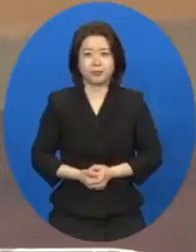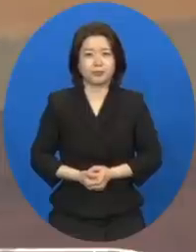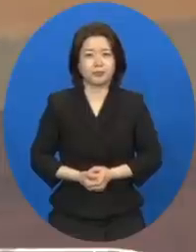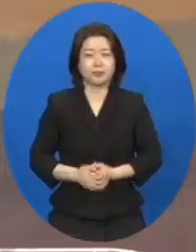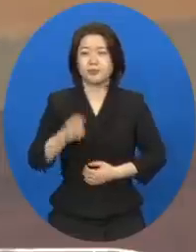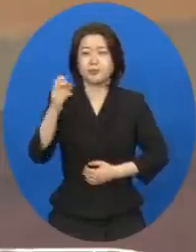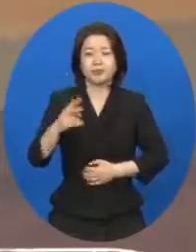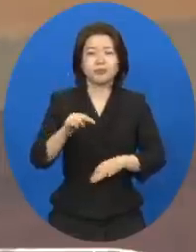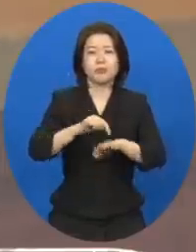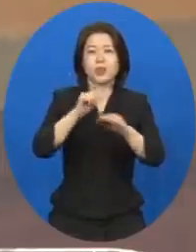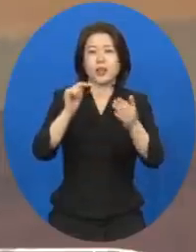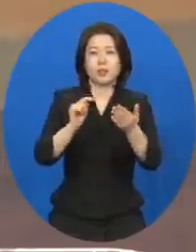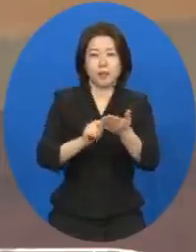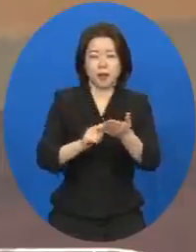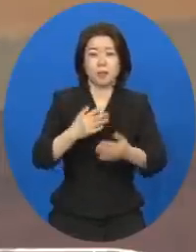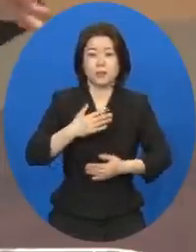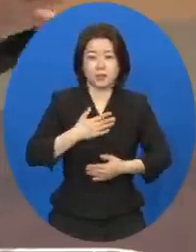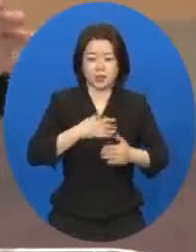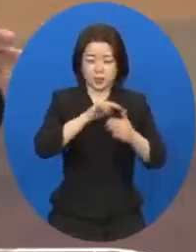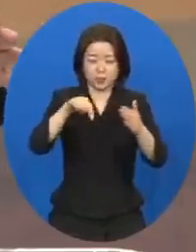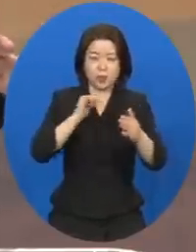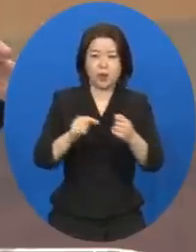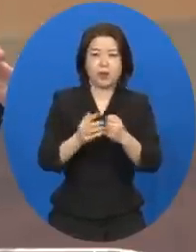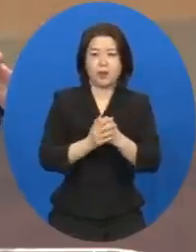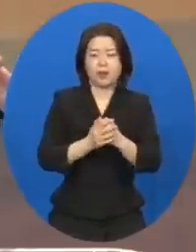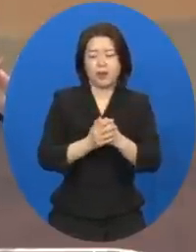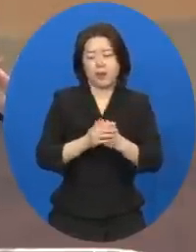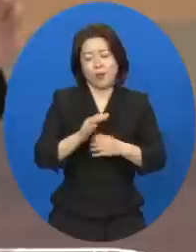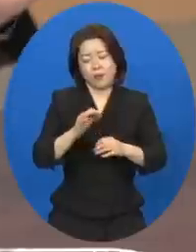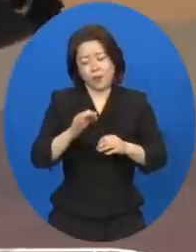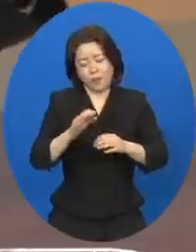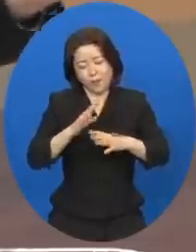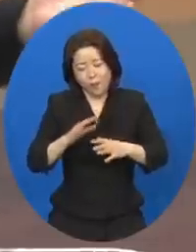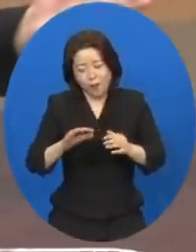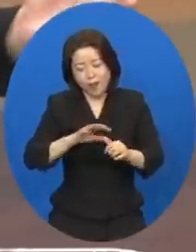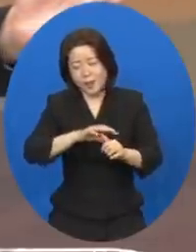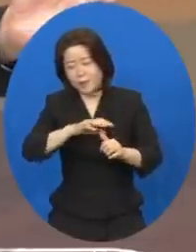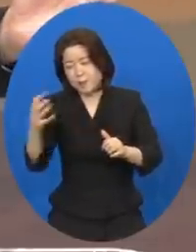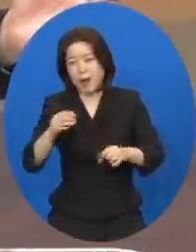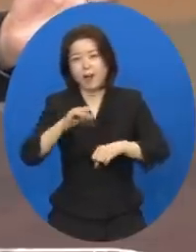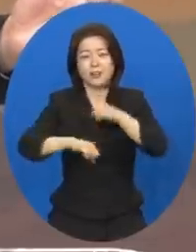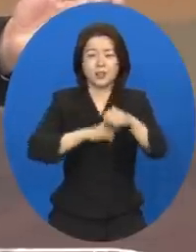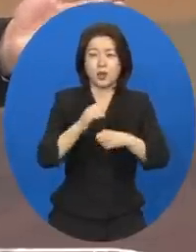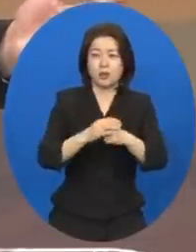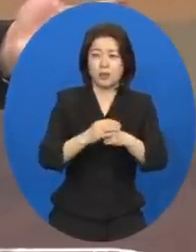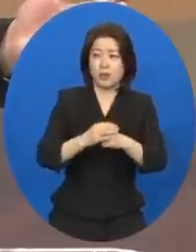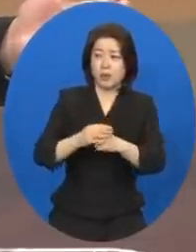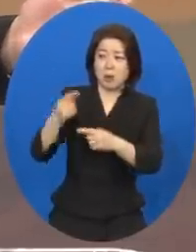그리고 정말 마음의 심령에 놀라운 자유함이, 뭐라고 말해도 좋아.